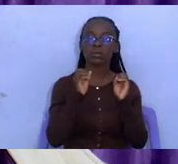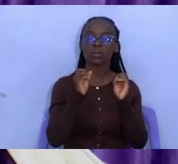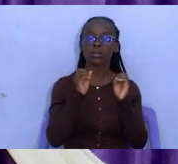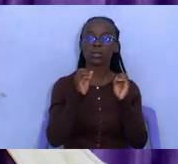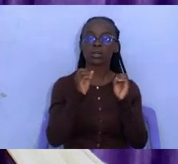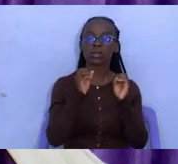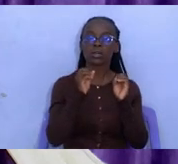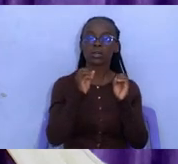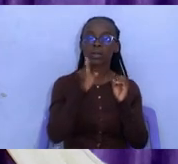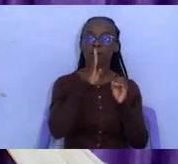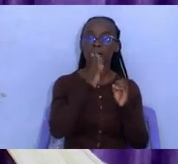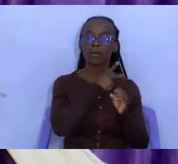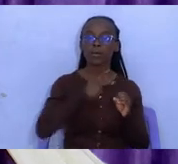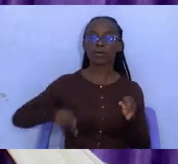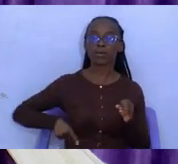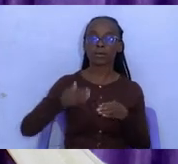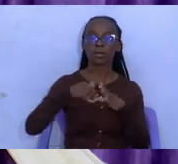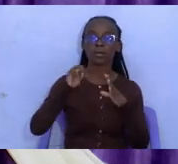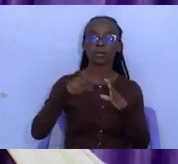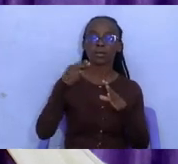Akawa mfalme juu ya Yuda.